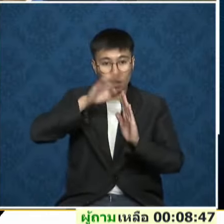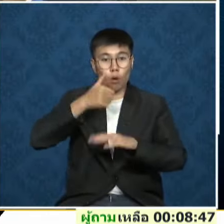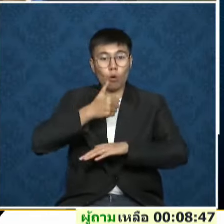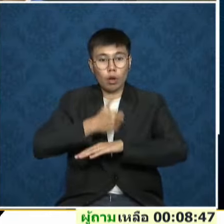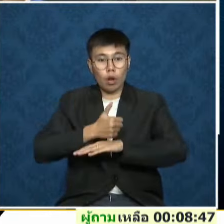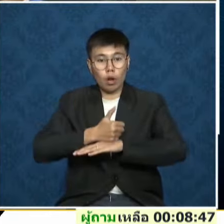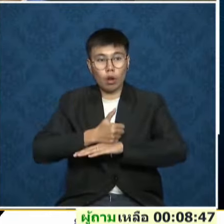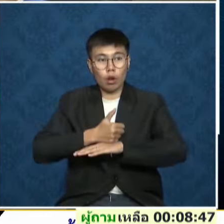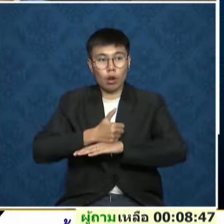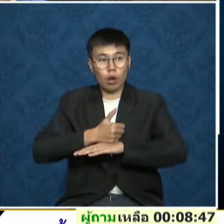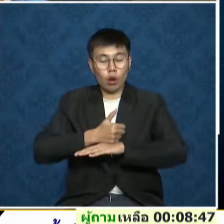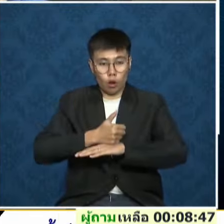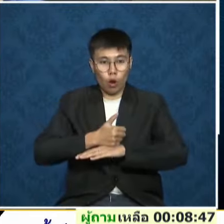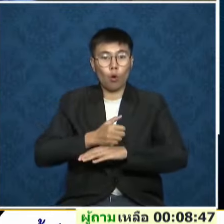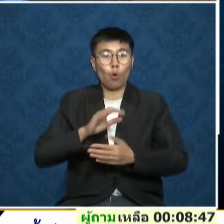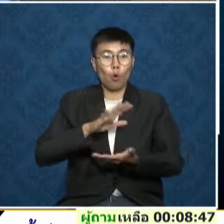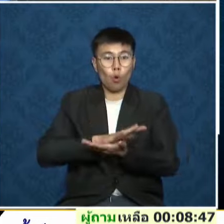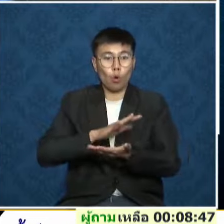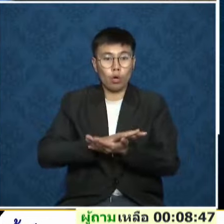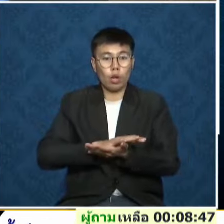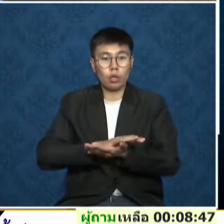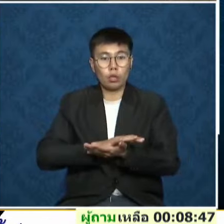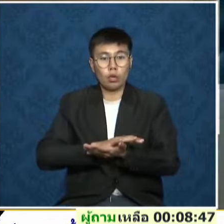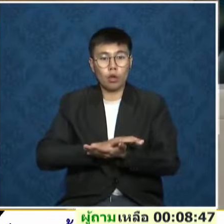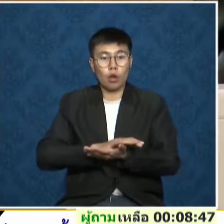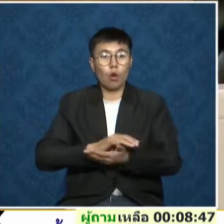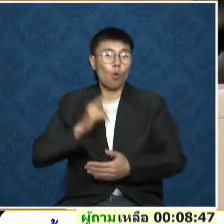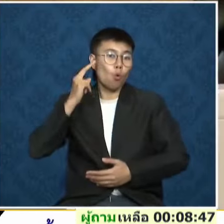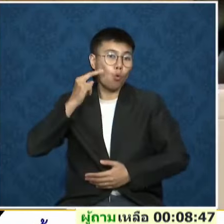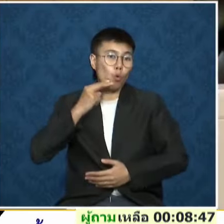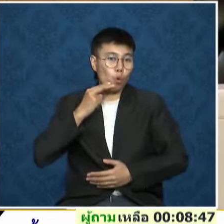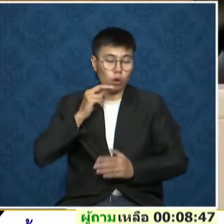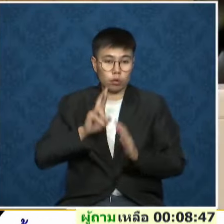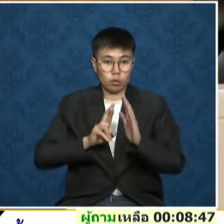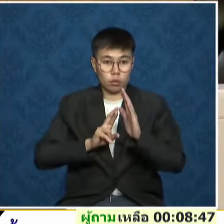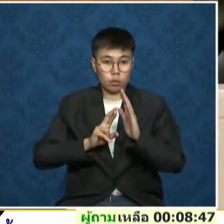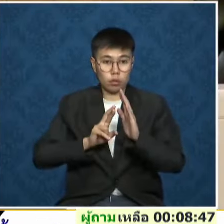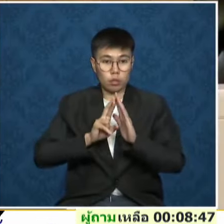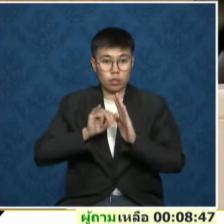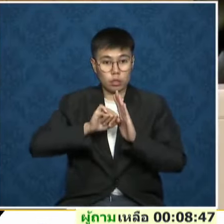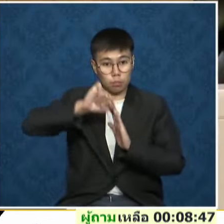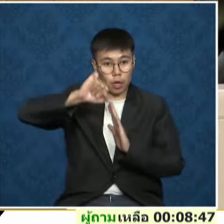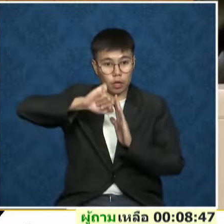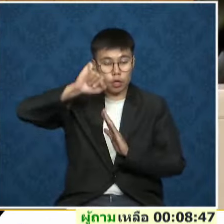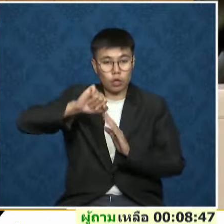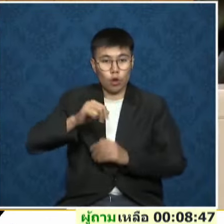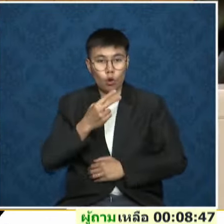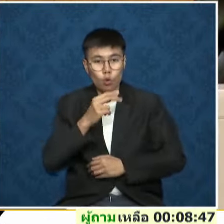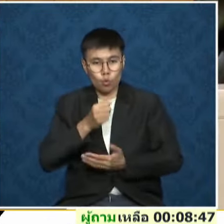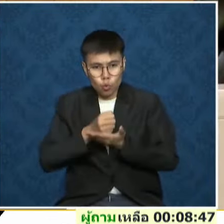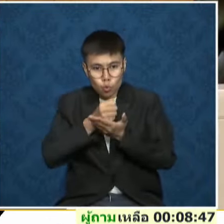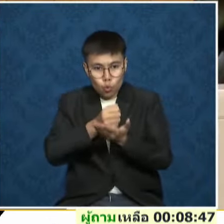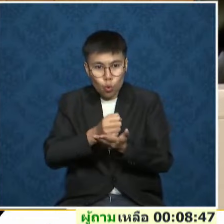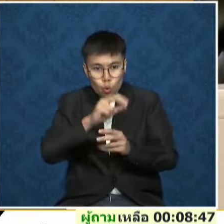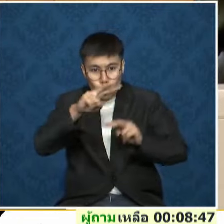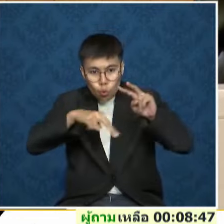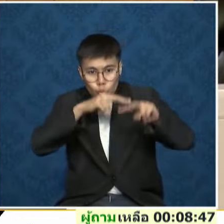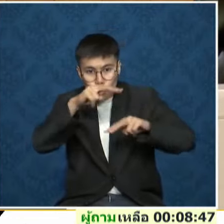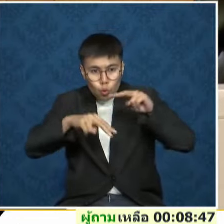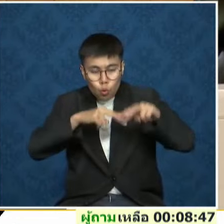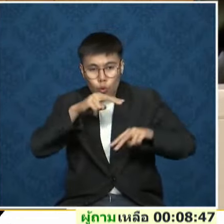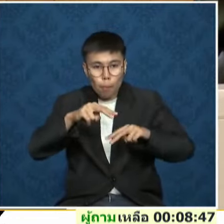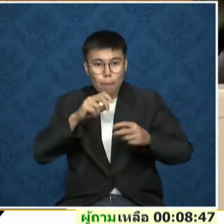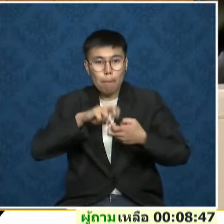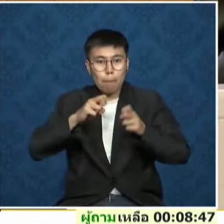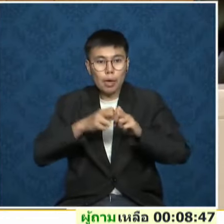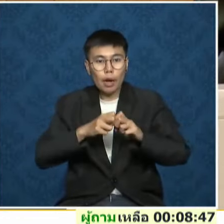าอนุสรอนุสารสุนทรนะครับได้ไปร่วมในการสังเกตแล้วก็ดูถึงปั